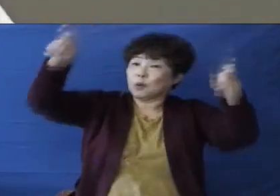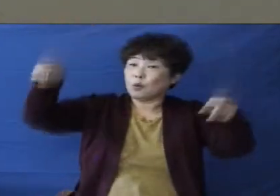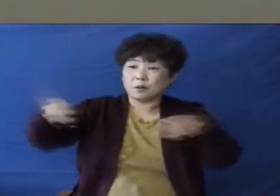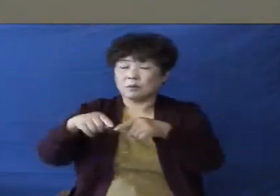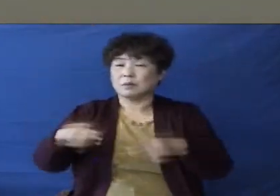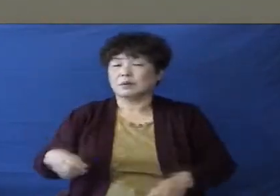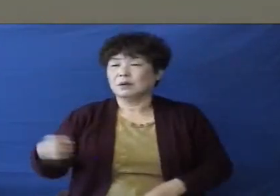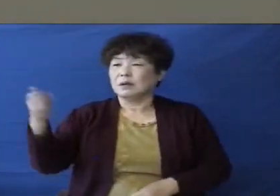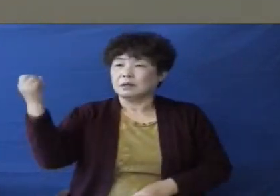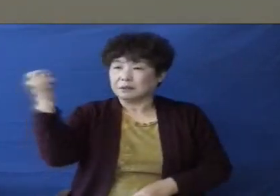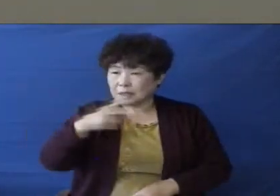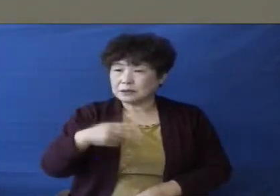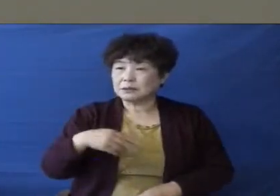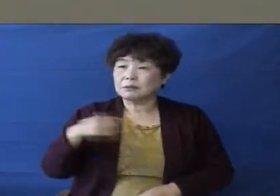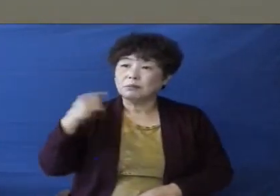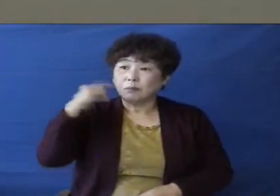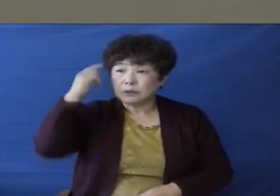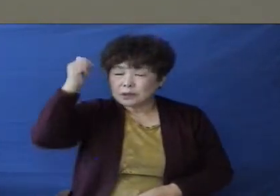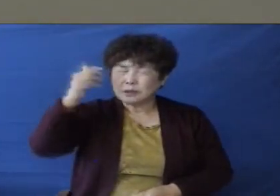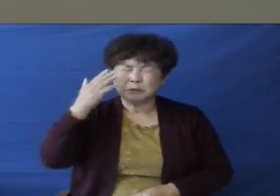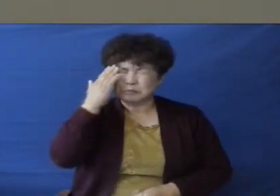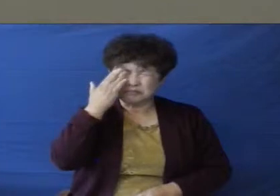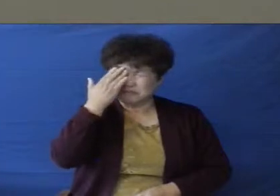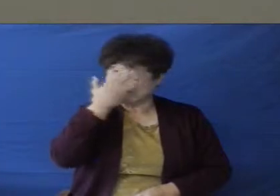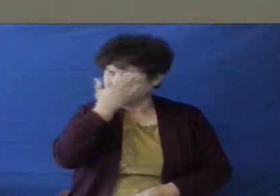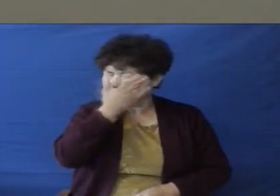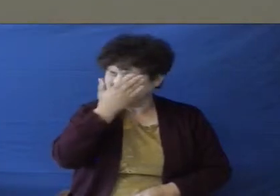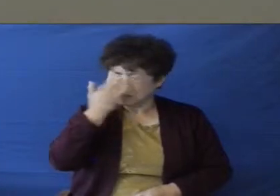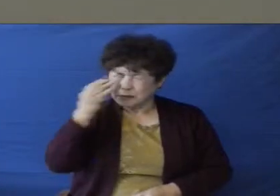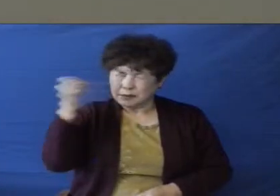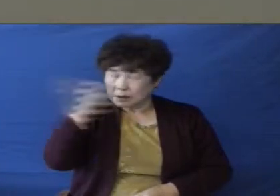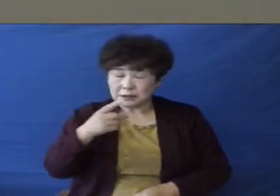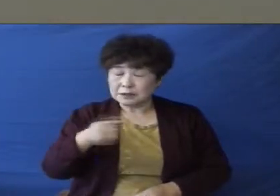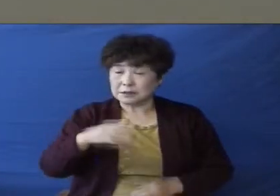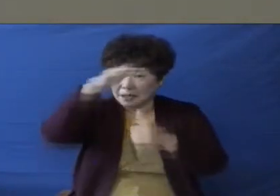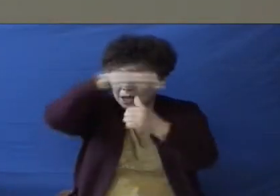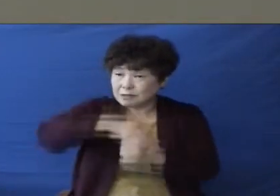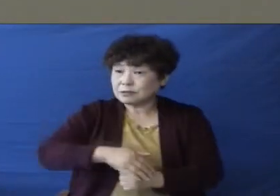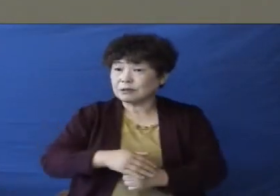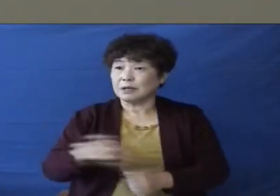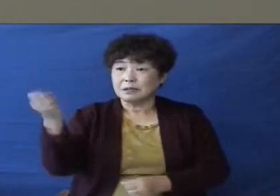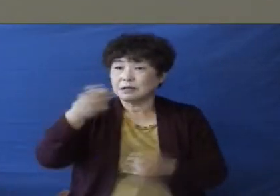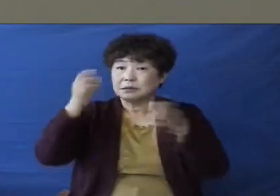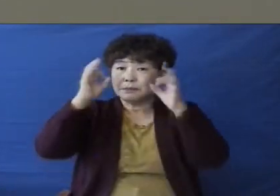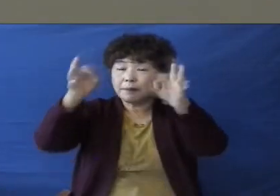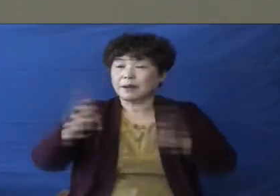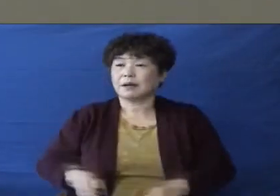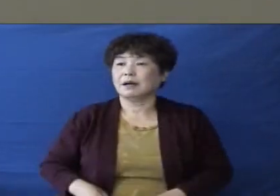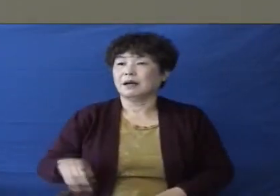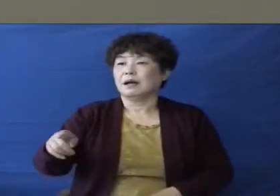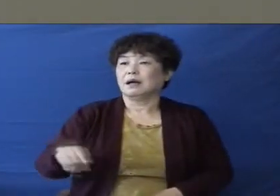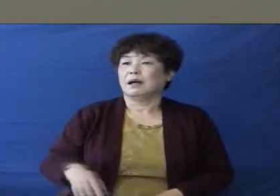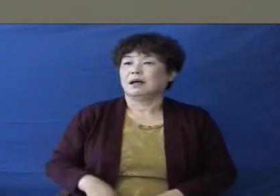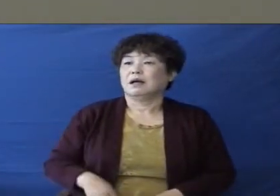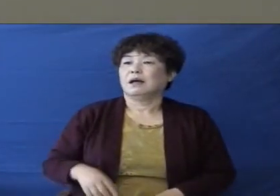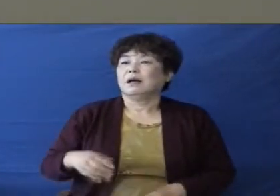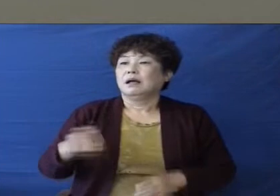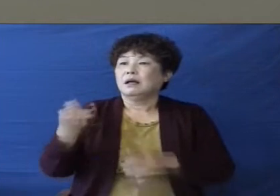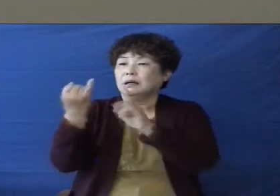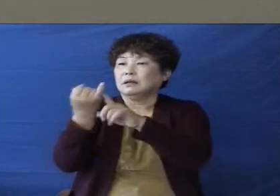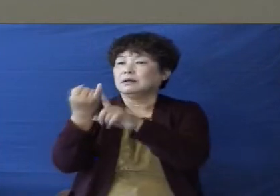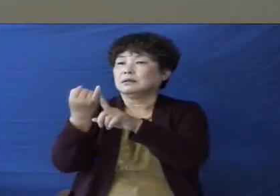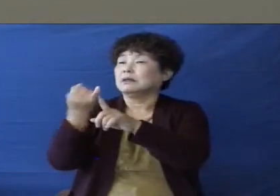그래서 다시 눈을 막 이렇게 하고 이제는 다시 바 박 그러니까 내가 시간을 보는 거야 시간을